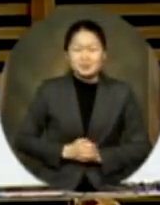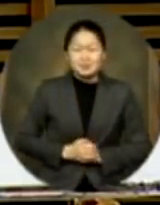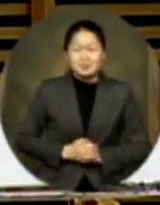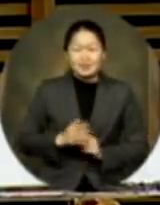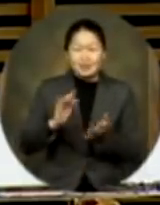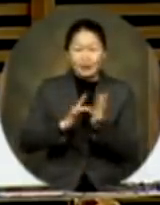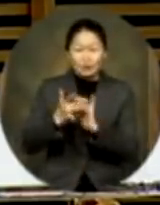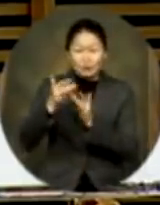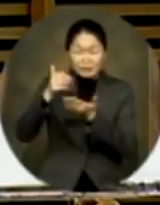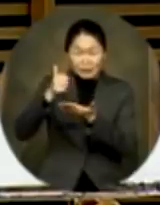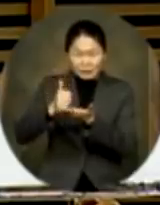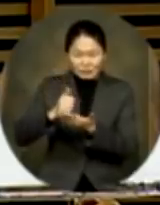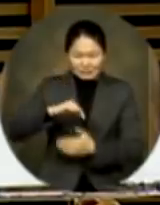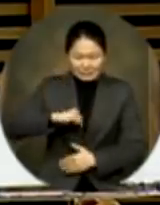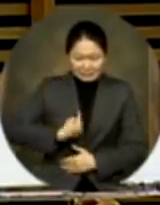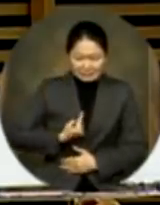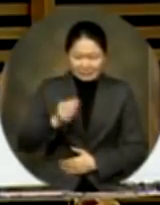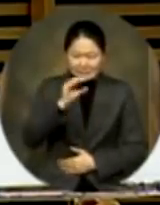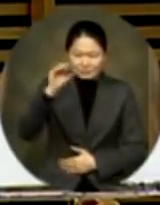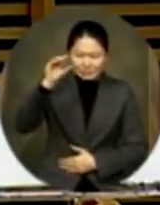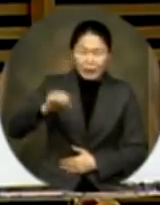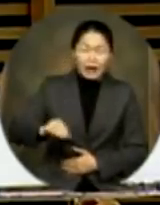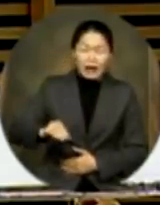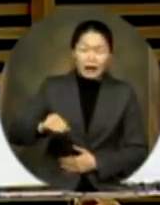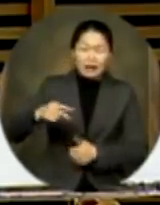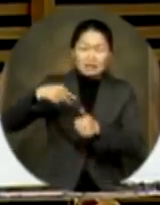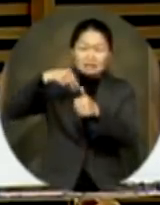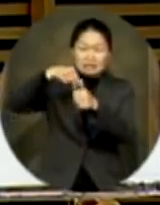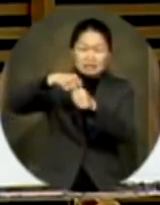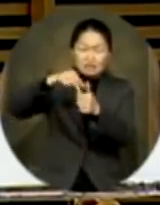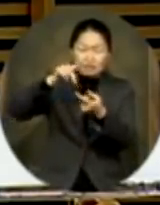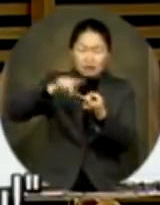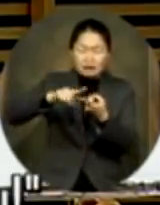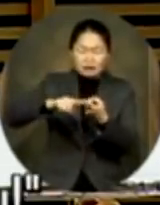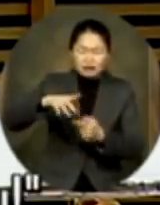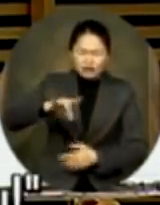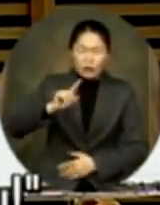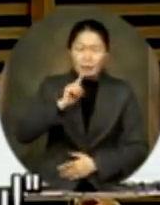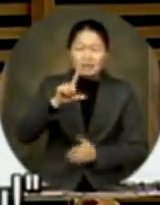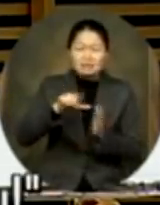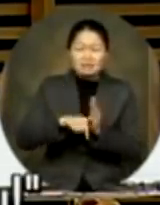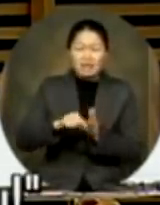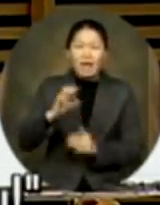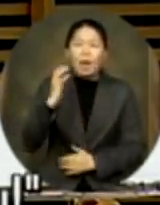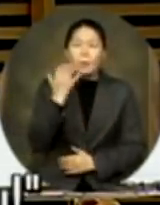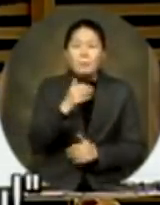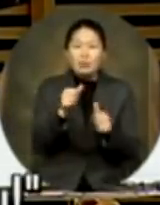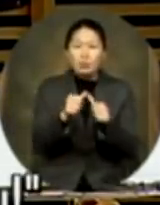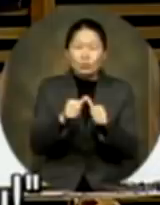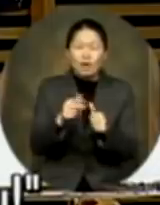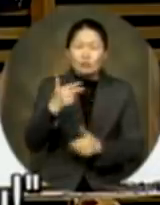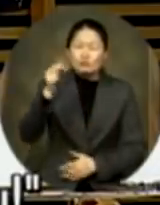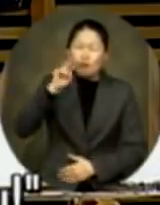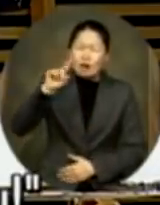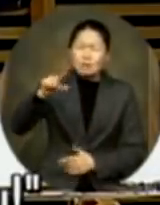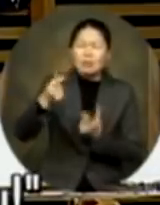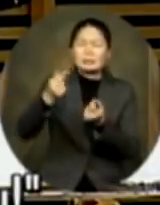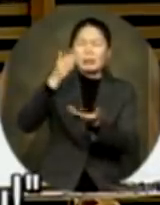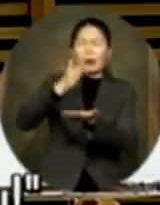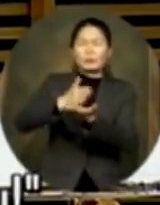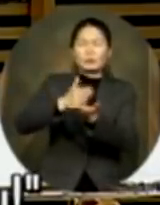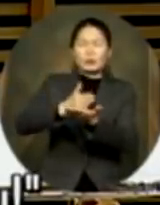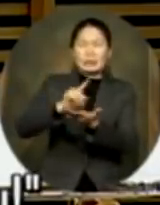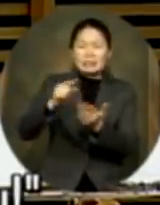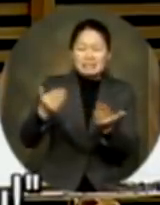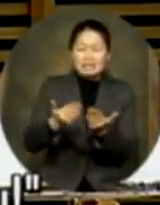예수님께서 자신이 십자가 지식 것에 대해서 적어 말씀하셨을 때 베드로가 주여 그리 마옵소서 일이